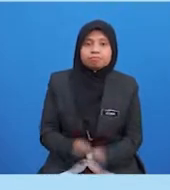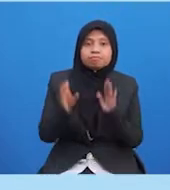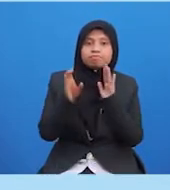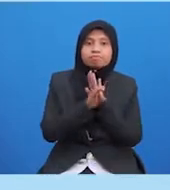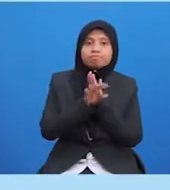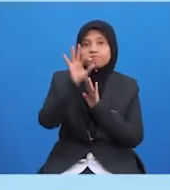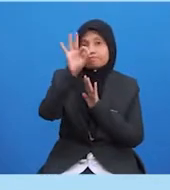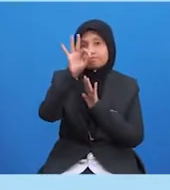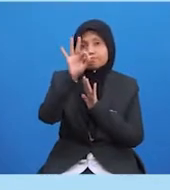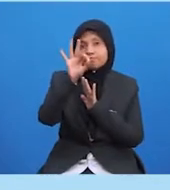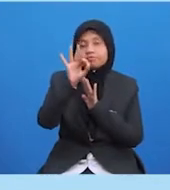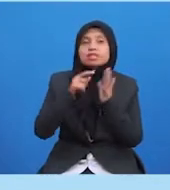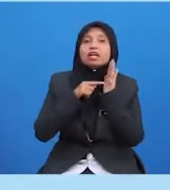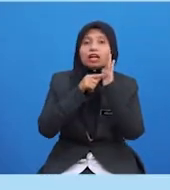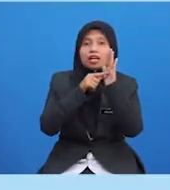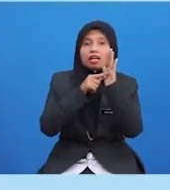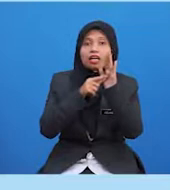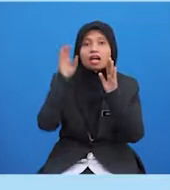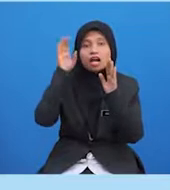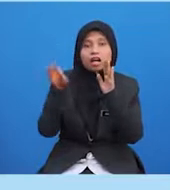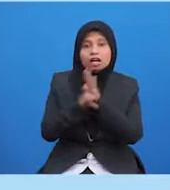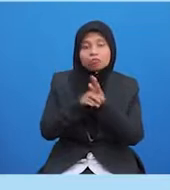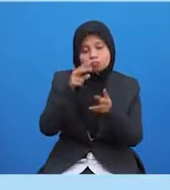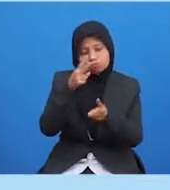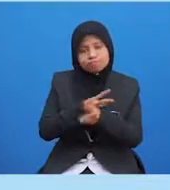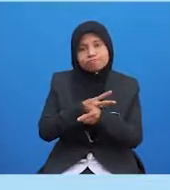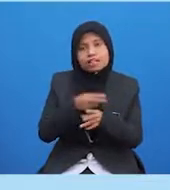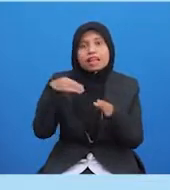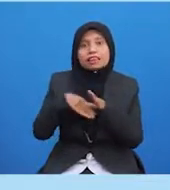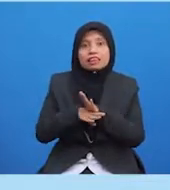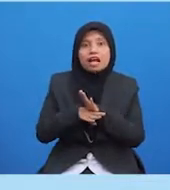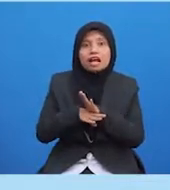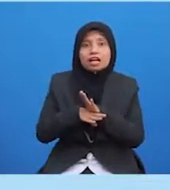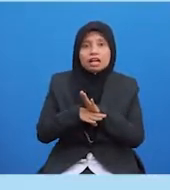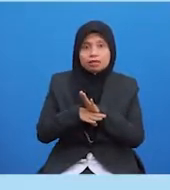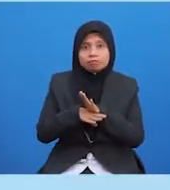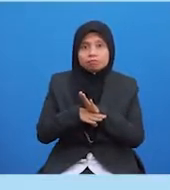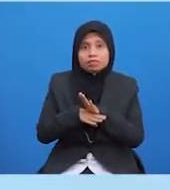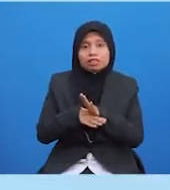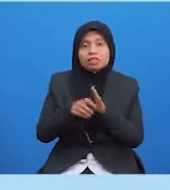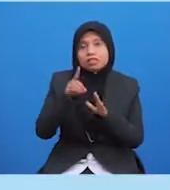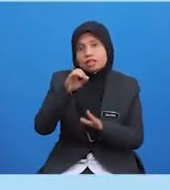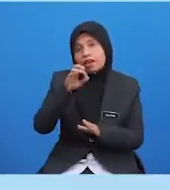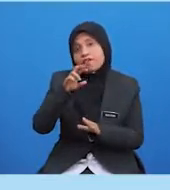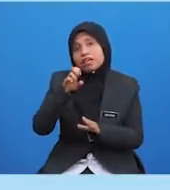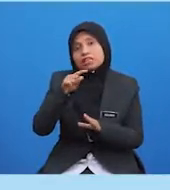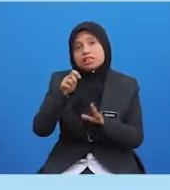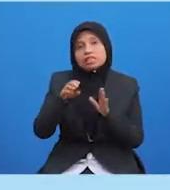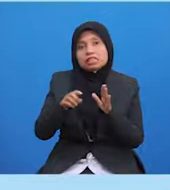Contoh 9 menunjukkan gambar disimpan dalam directory D image